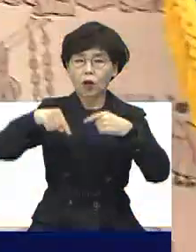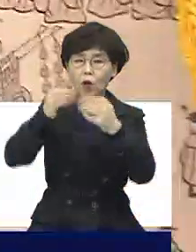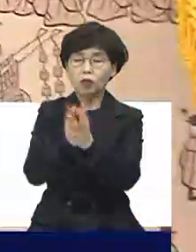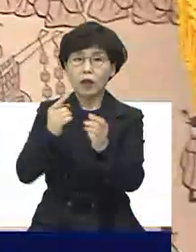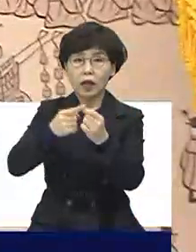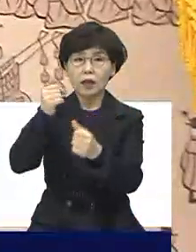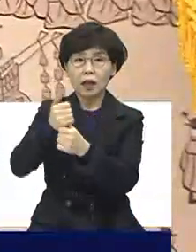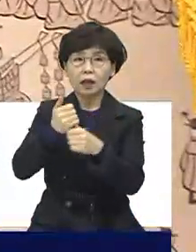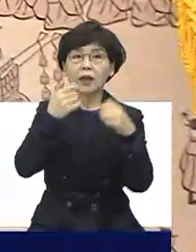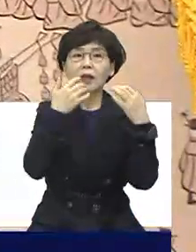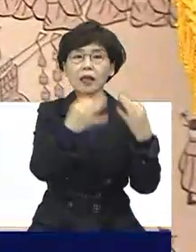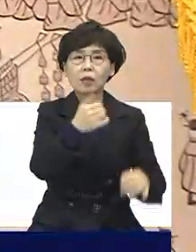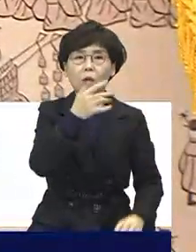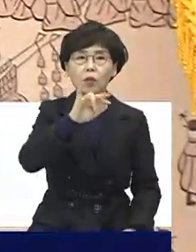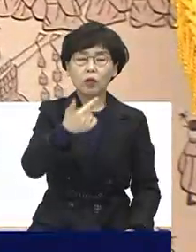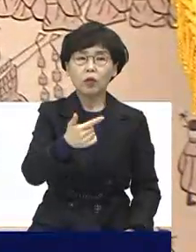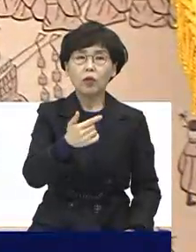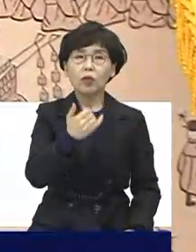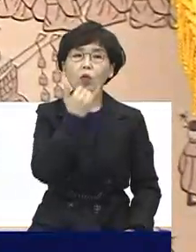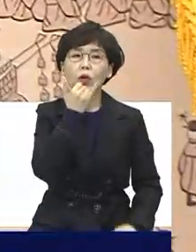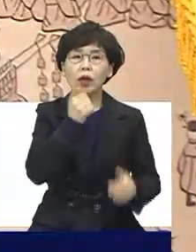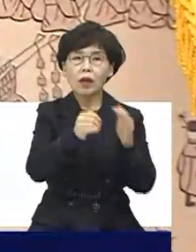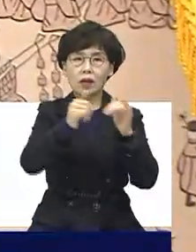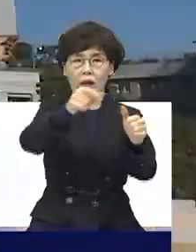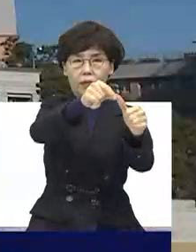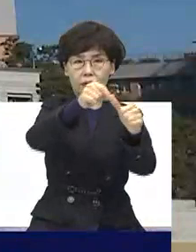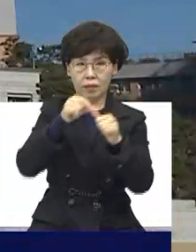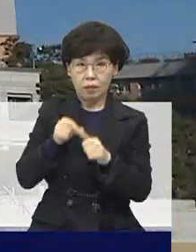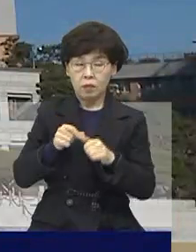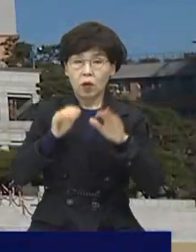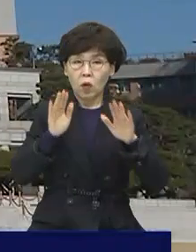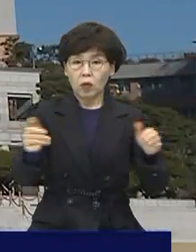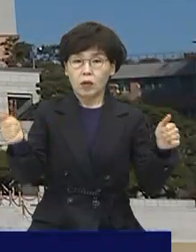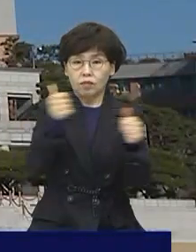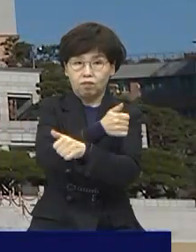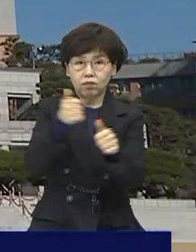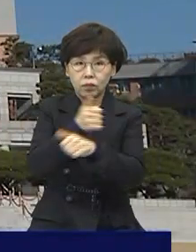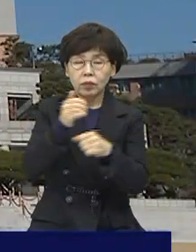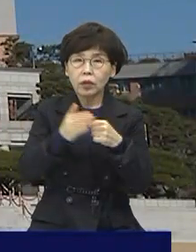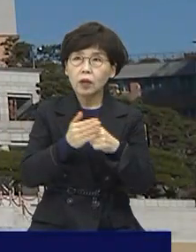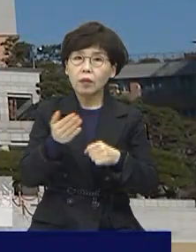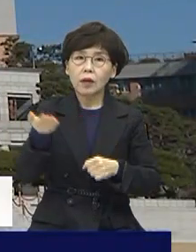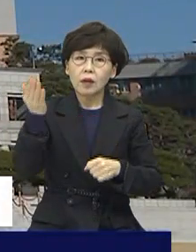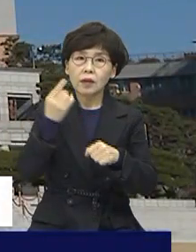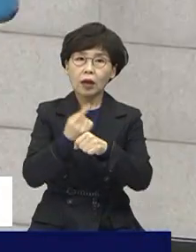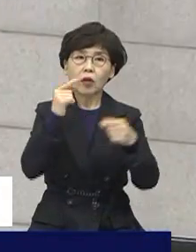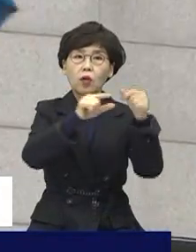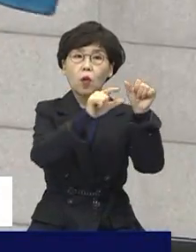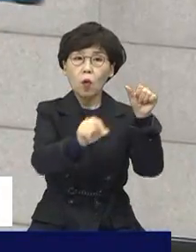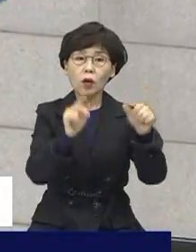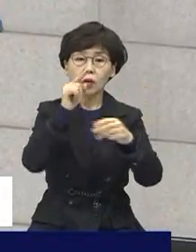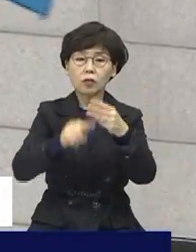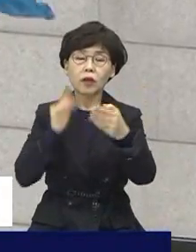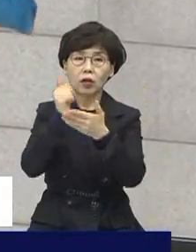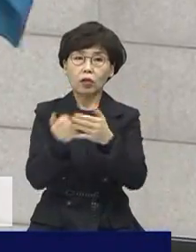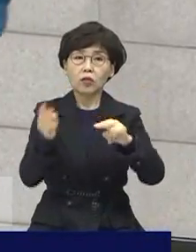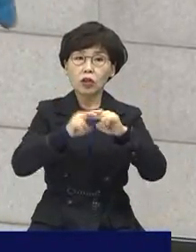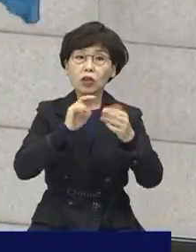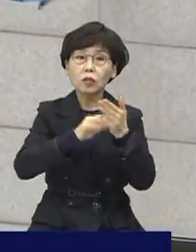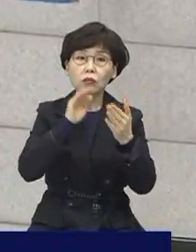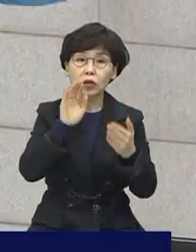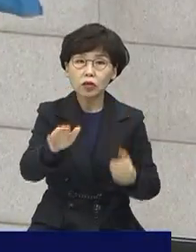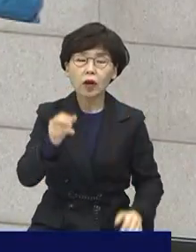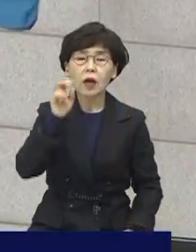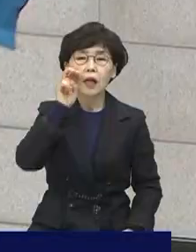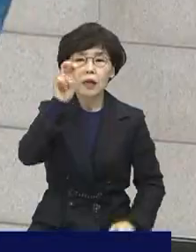1차관으로는 김홍균 주 독일 대사가 내정됐습니다. 오늘 인사로 지난해 5월 윤 대통령 취임 이후 약 20개월